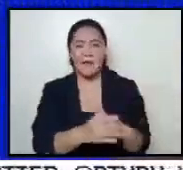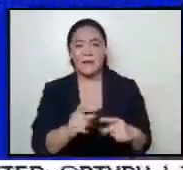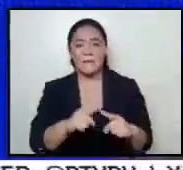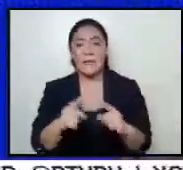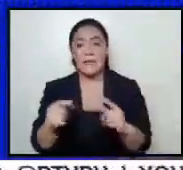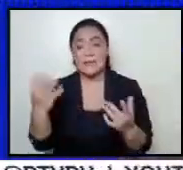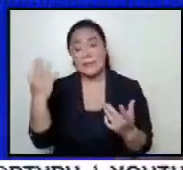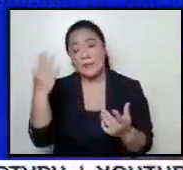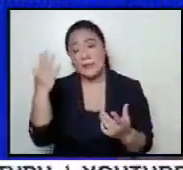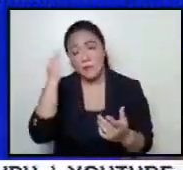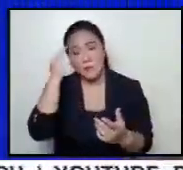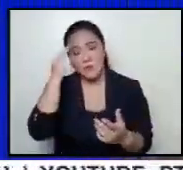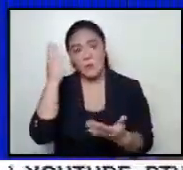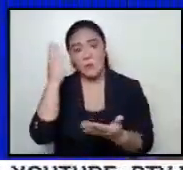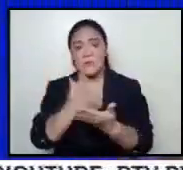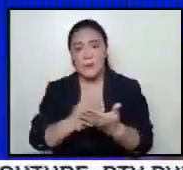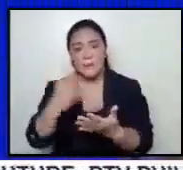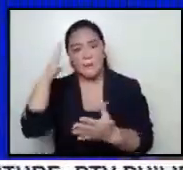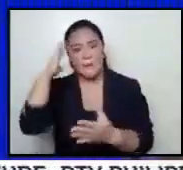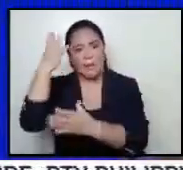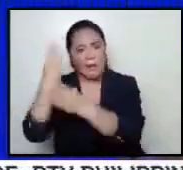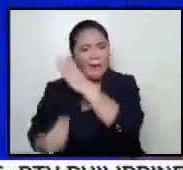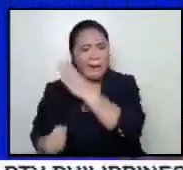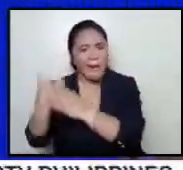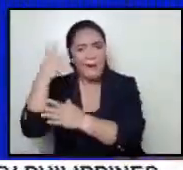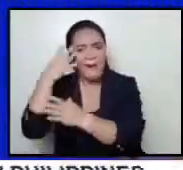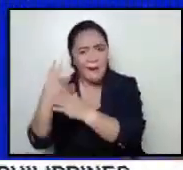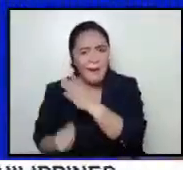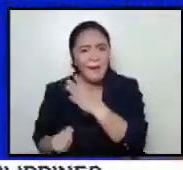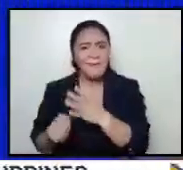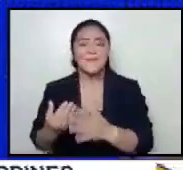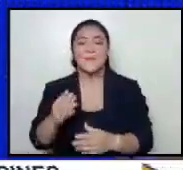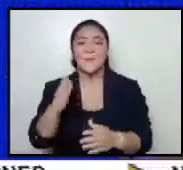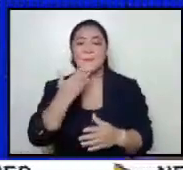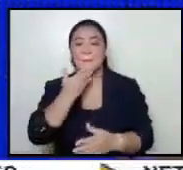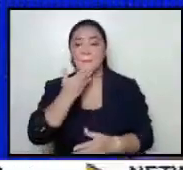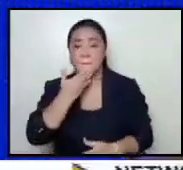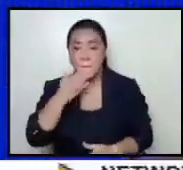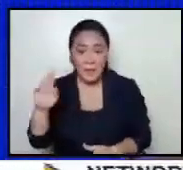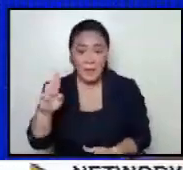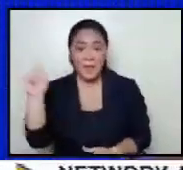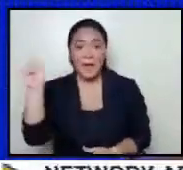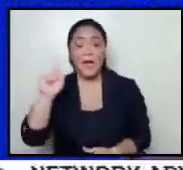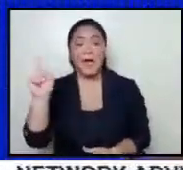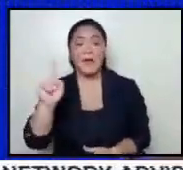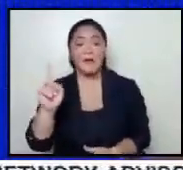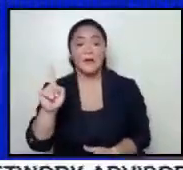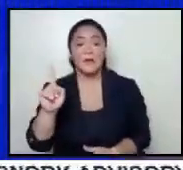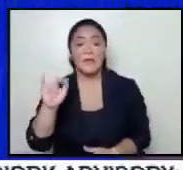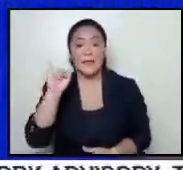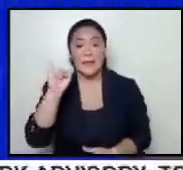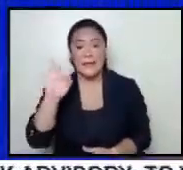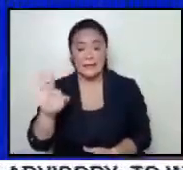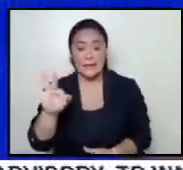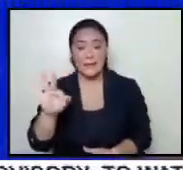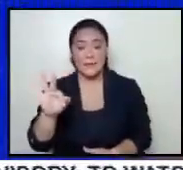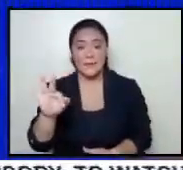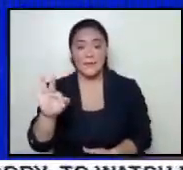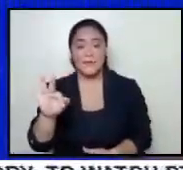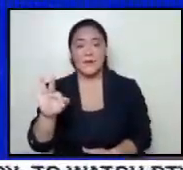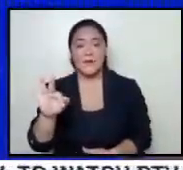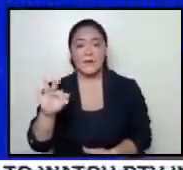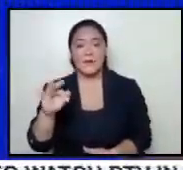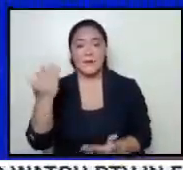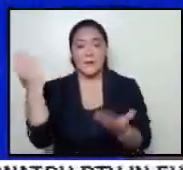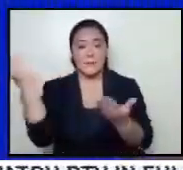na yung iba. So it would be good kung magdala kayo